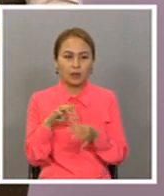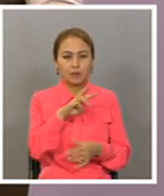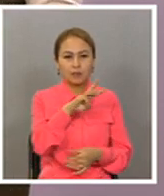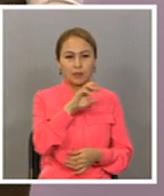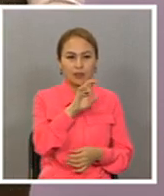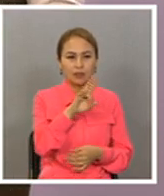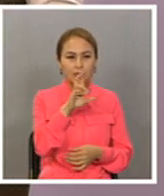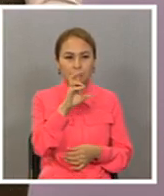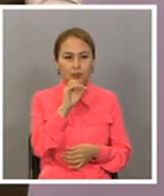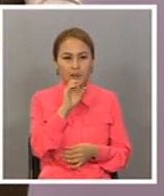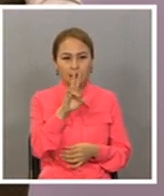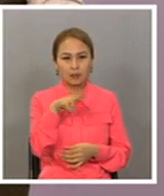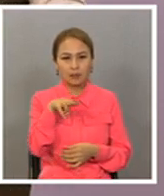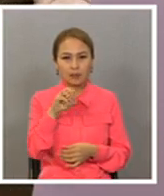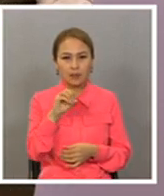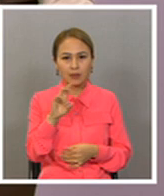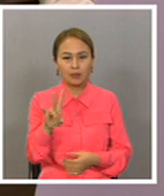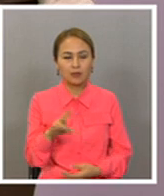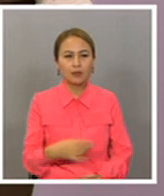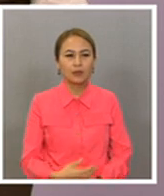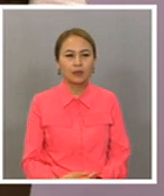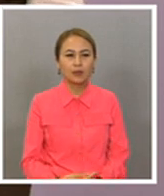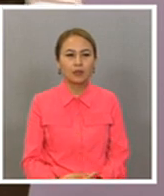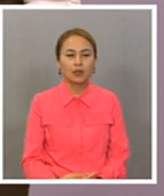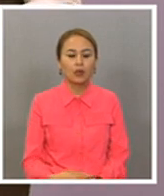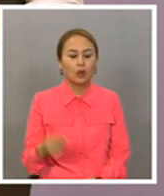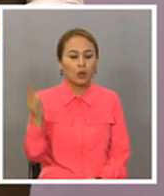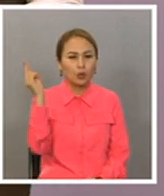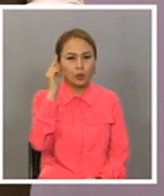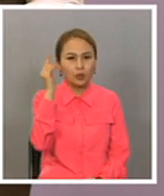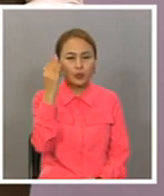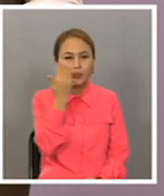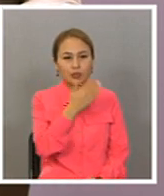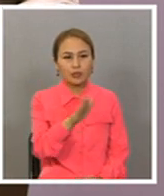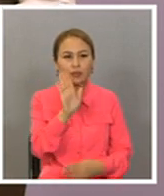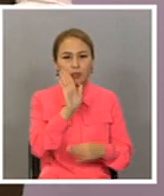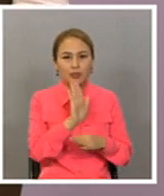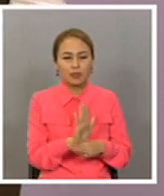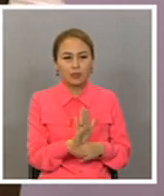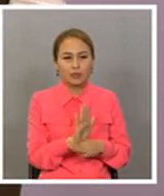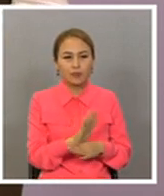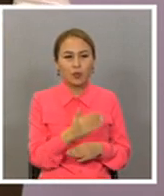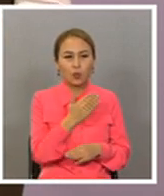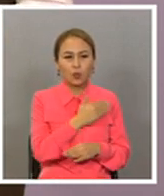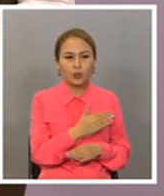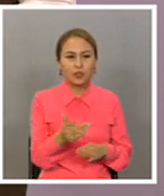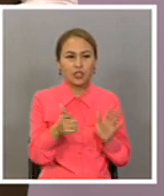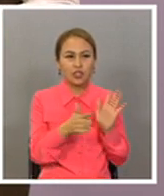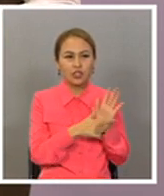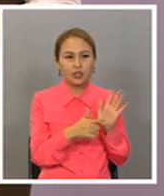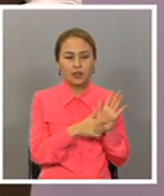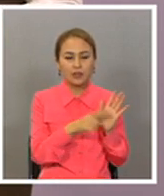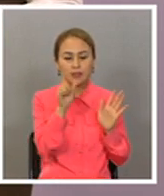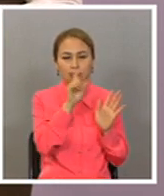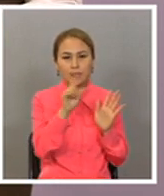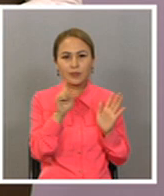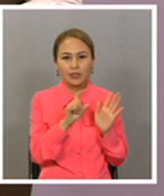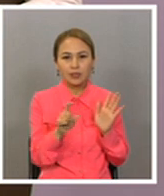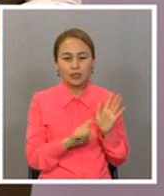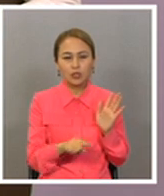мен, бен, пен. Оқушылар, енді сіндерге тапсырма. Осы жеті септіктің сұрақтары